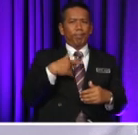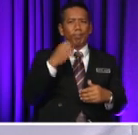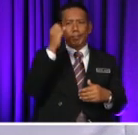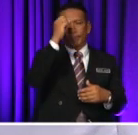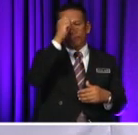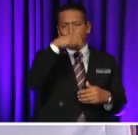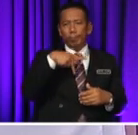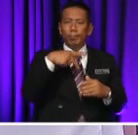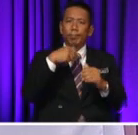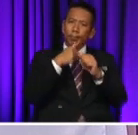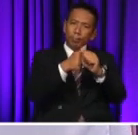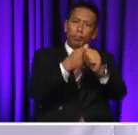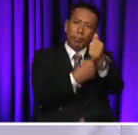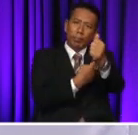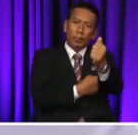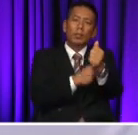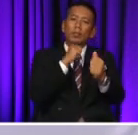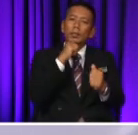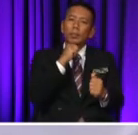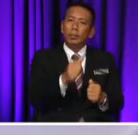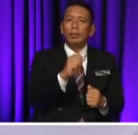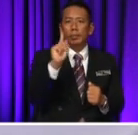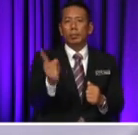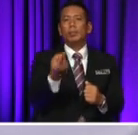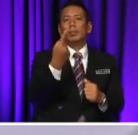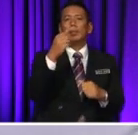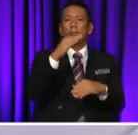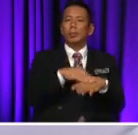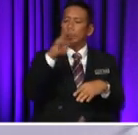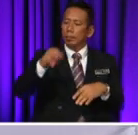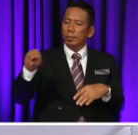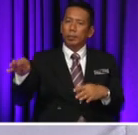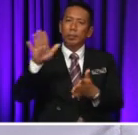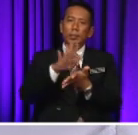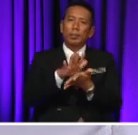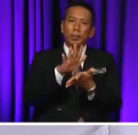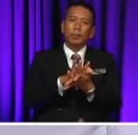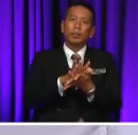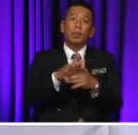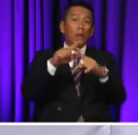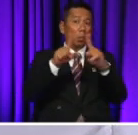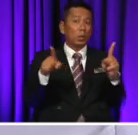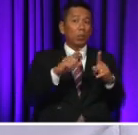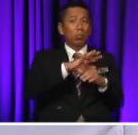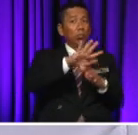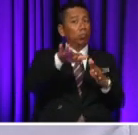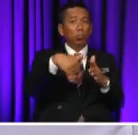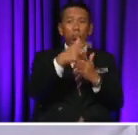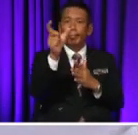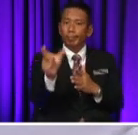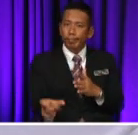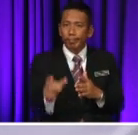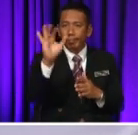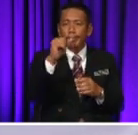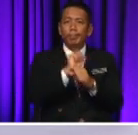patuh kepada undang-undang ini bukan hanya pada murid-murid sekolah bahkan kepada setiap individu yang